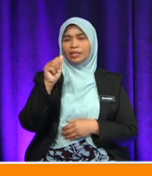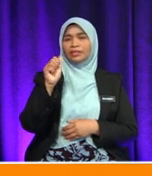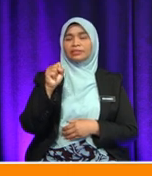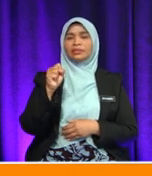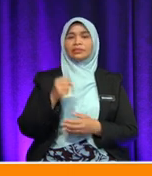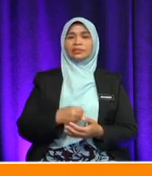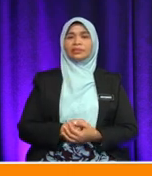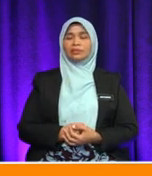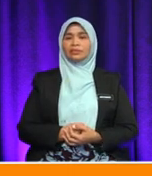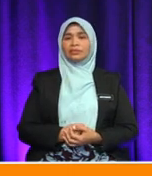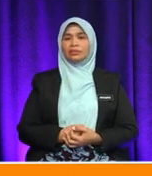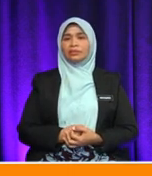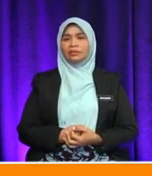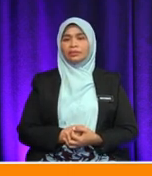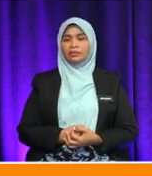Ingatlah